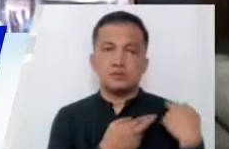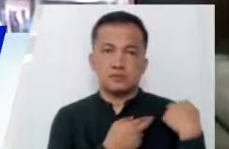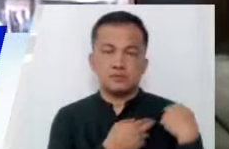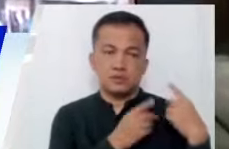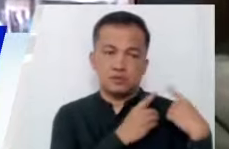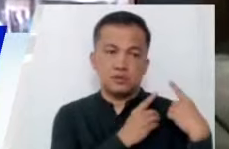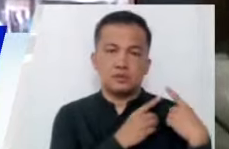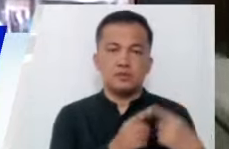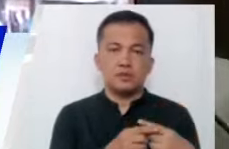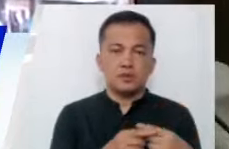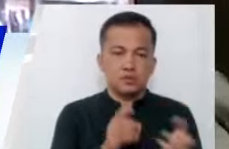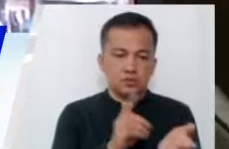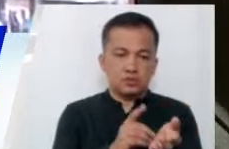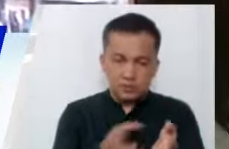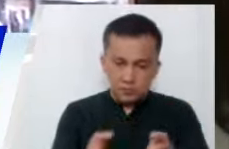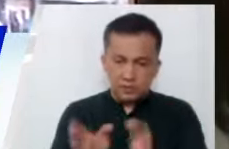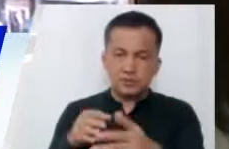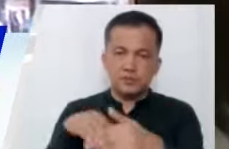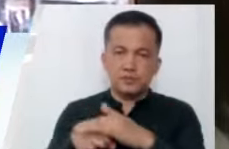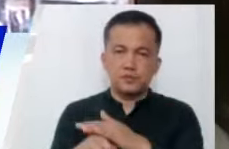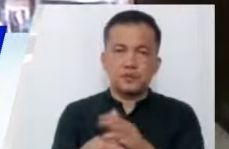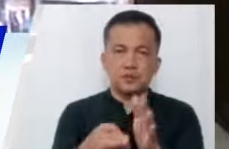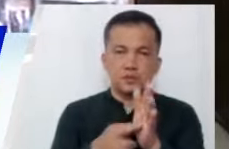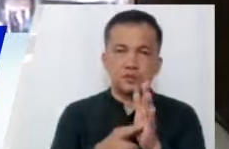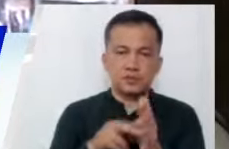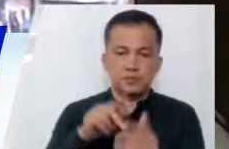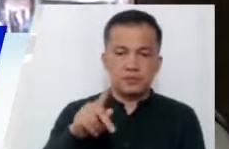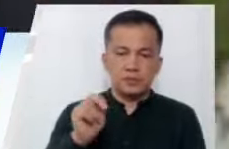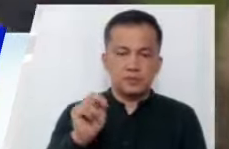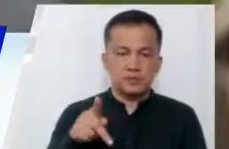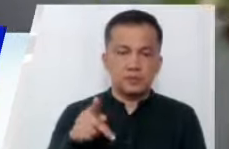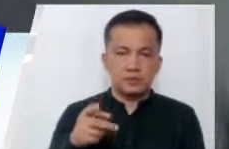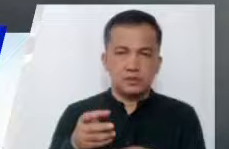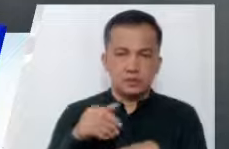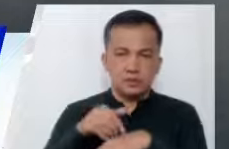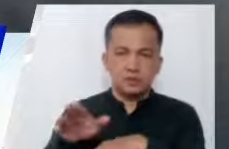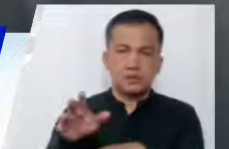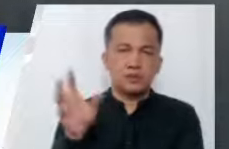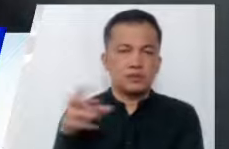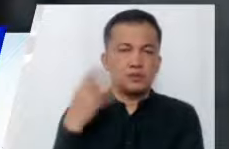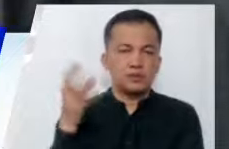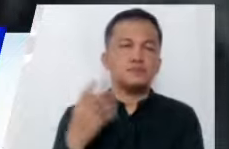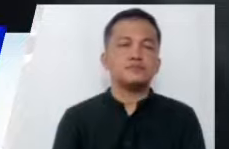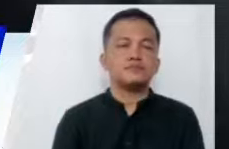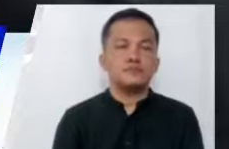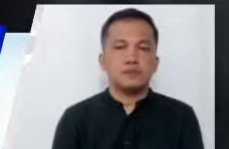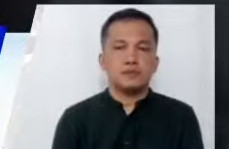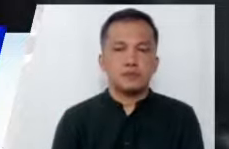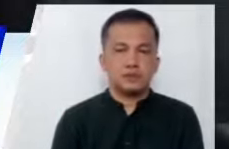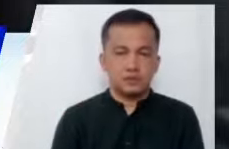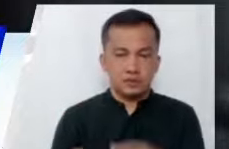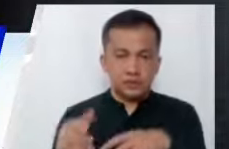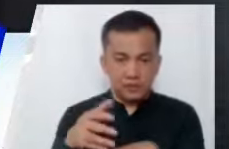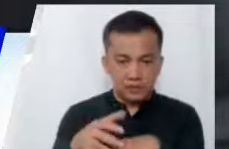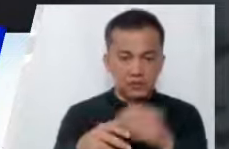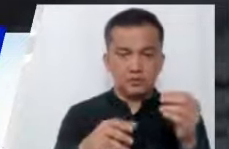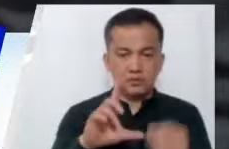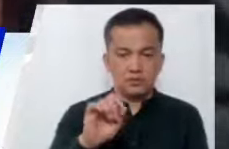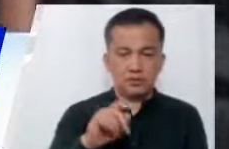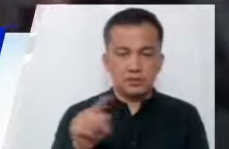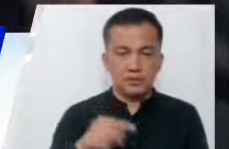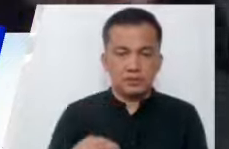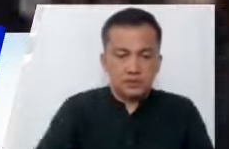We requested the Philippine National Police na magpadala ng ambulansya. Habang inilalabas noon si Lopez sakay ng stretcher,